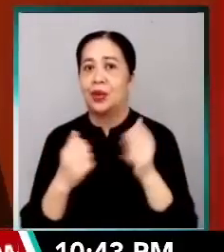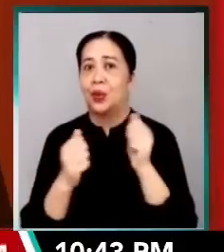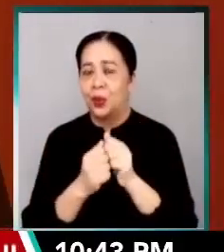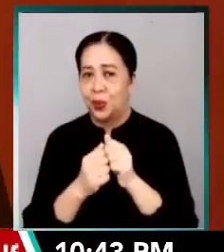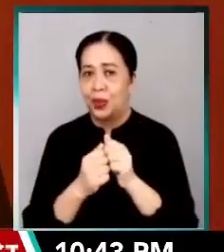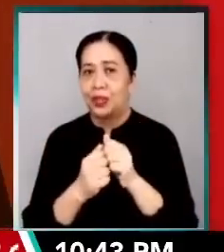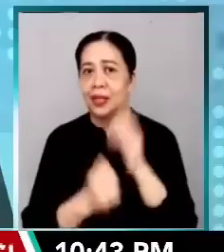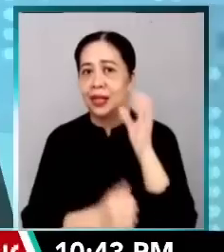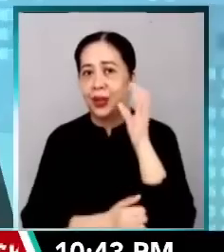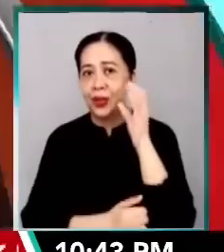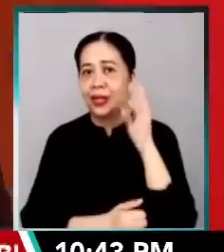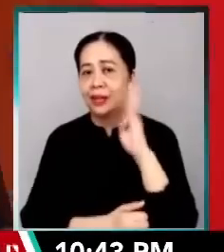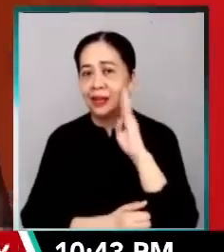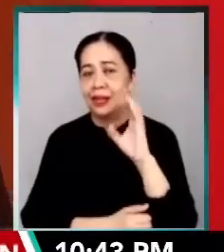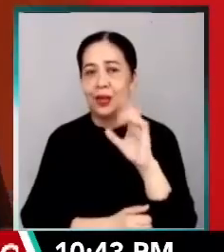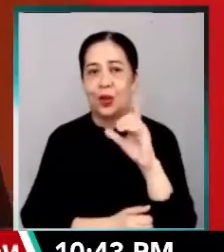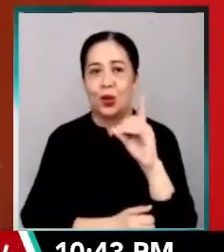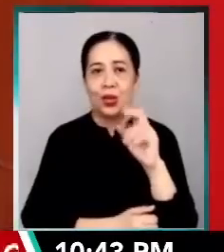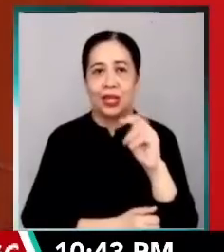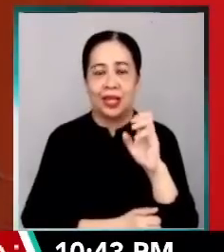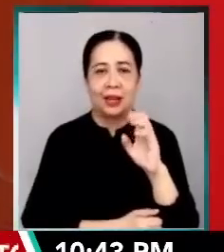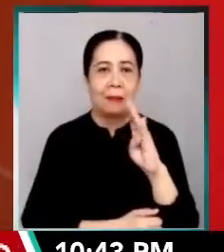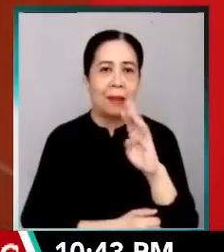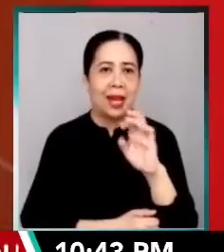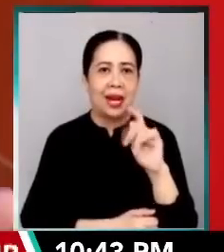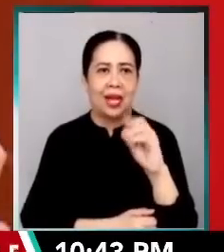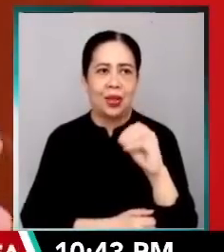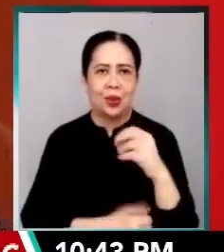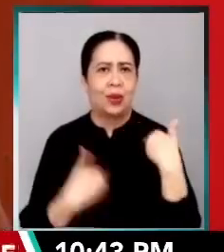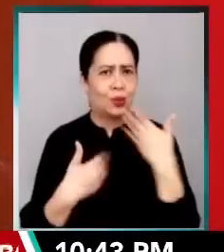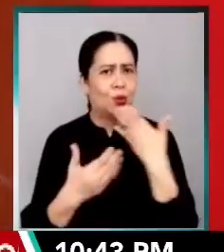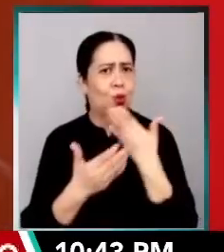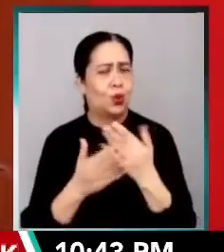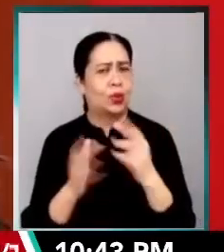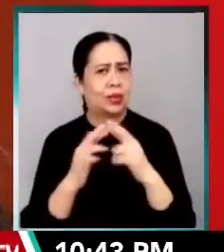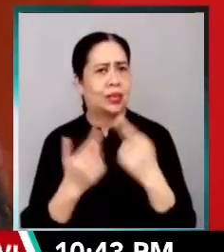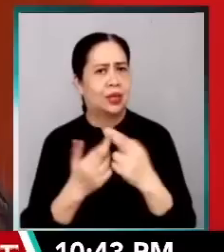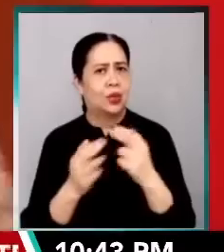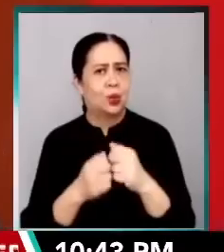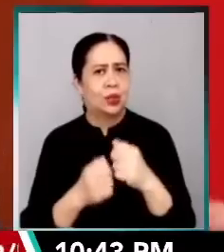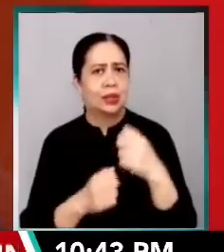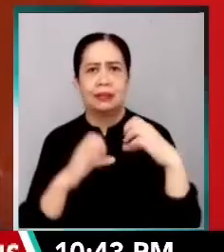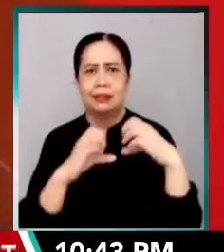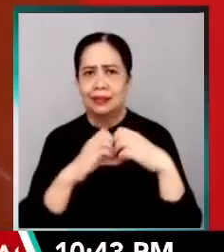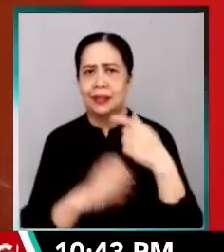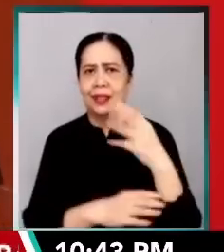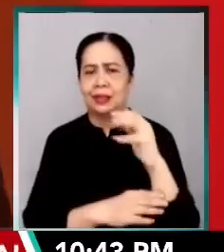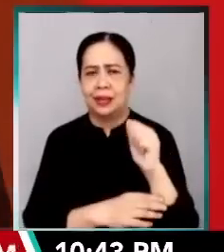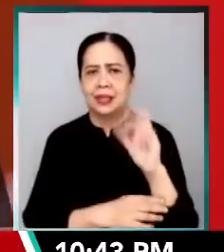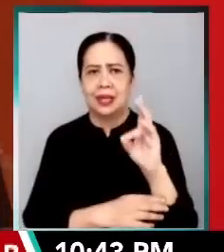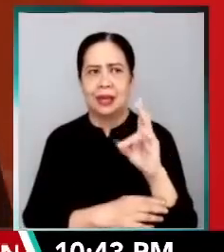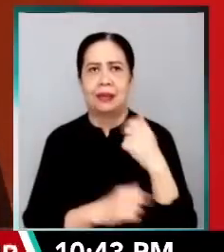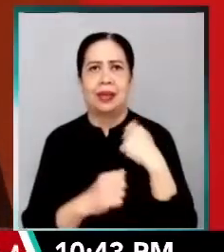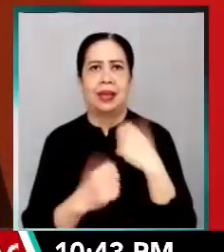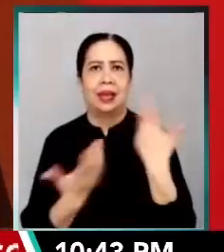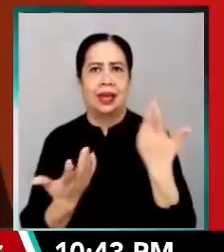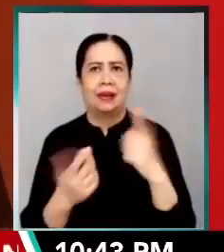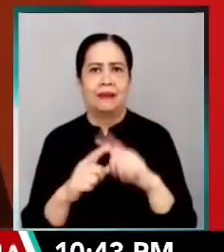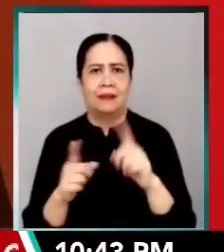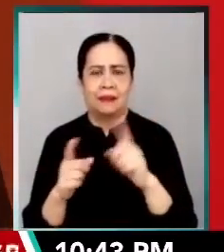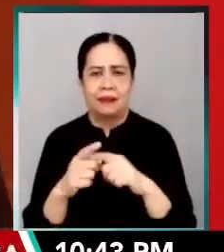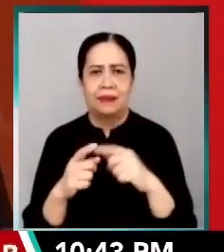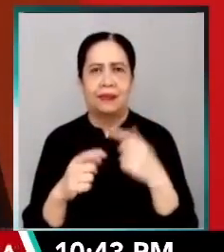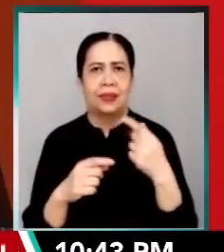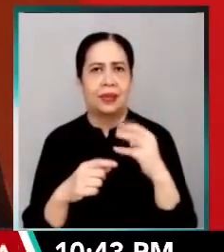Barreto. I've always had good relationship with GMA7. I made Ouija on the GMA7